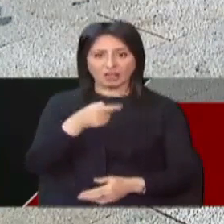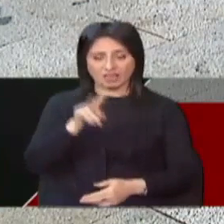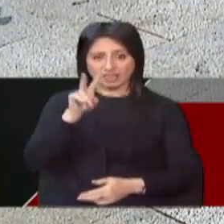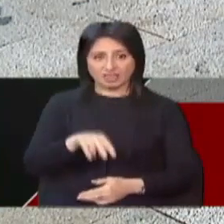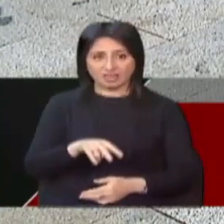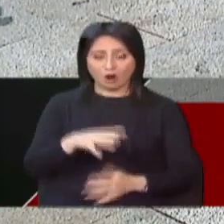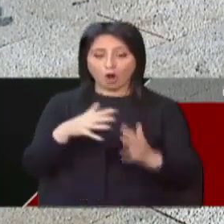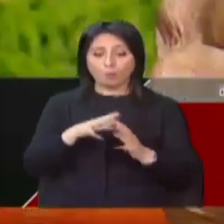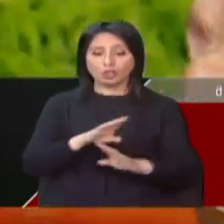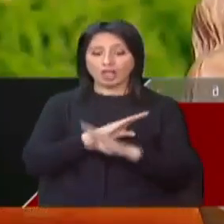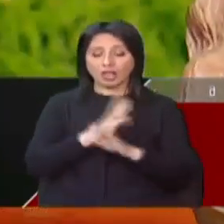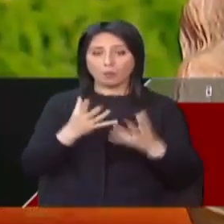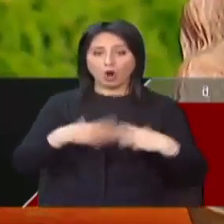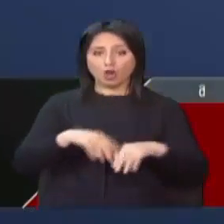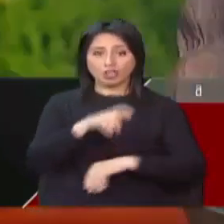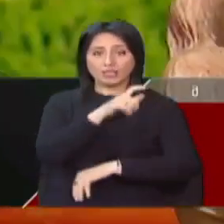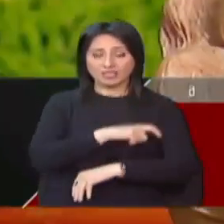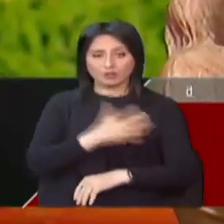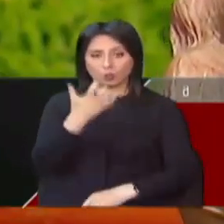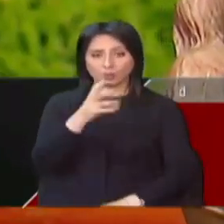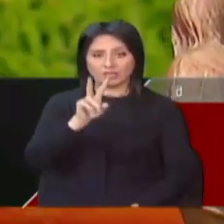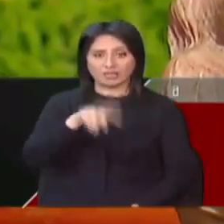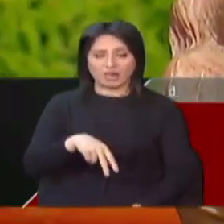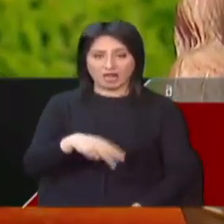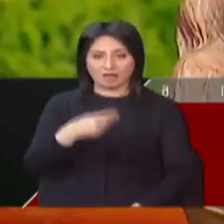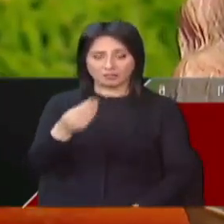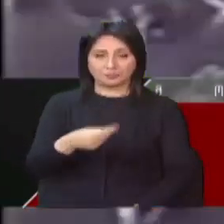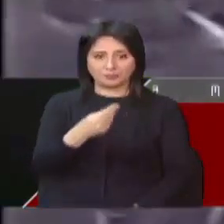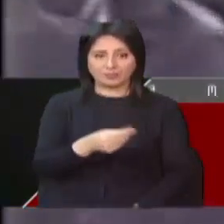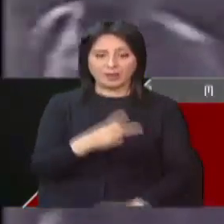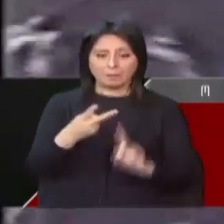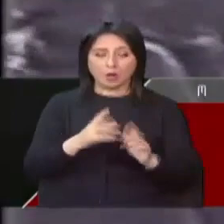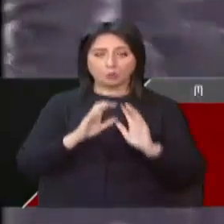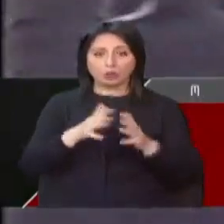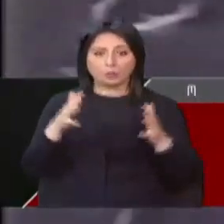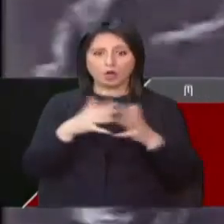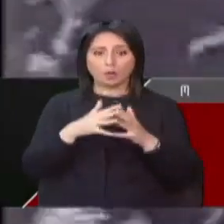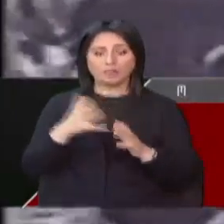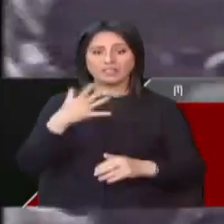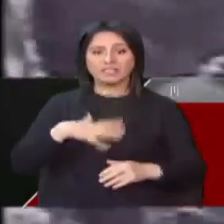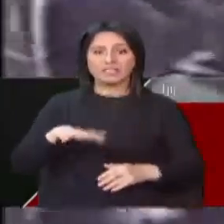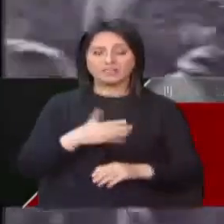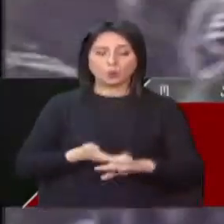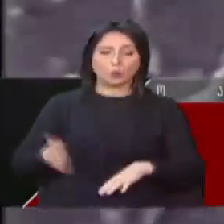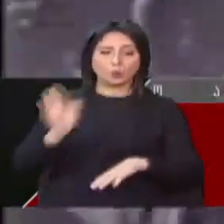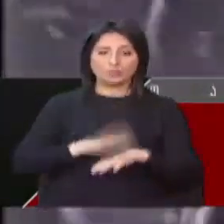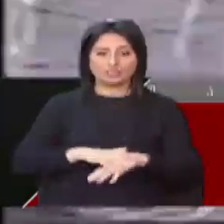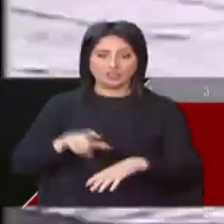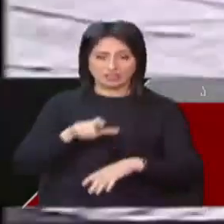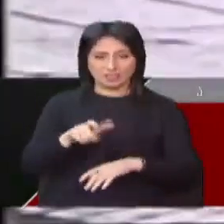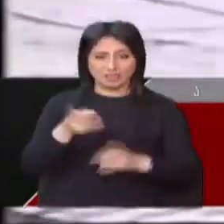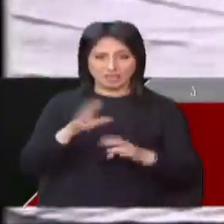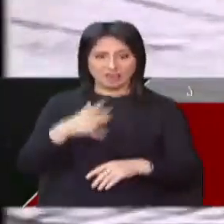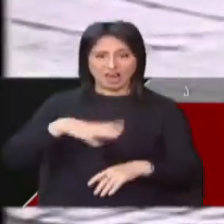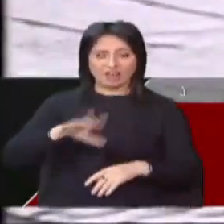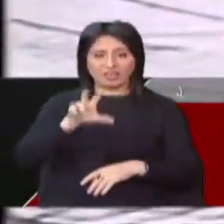ლარი, ხოლო ომში დაღუპულთა ოჯახის წევრებმა 500 ლარი მიიღეს. მეორე მსოფლიო ომმა საქართველოზე უმძიმესი კვალი დატოვა.